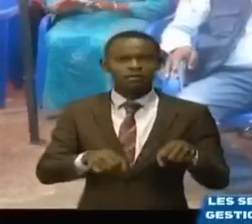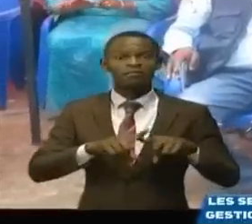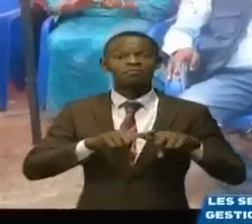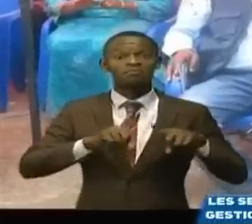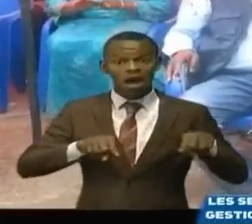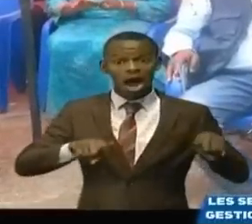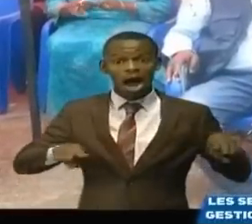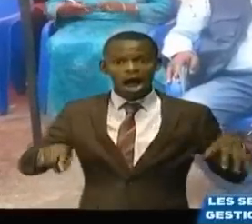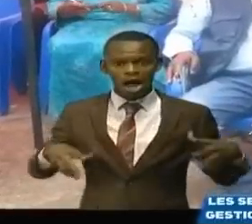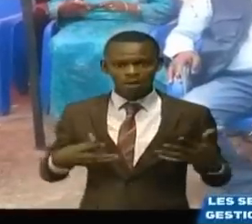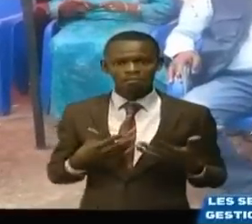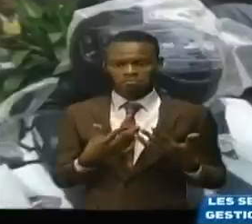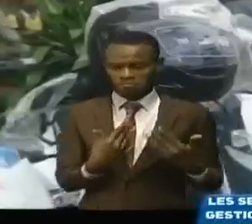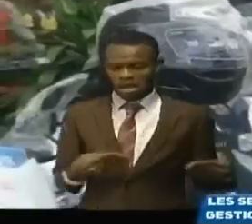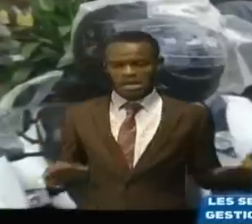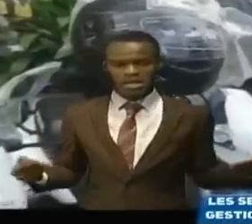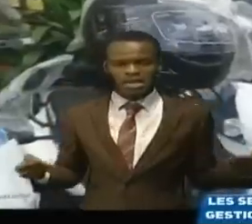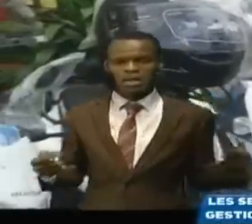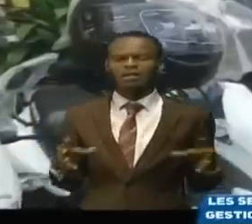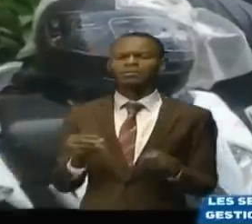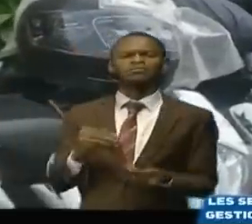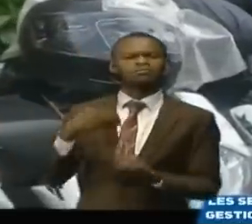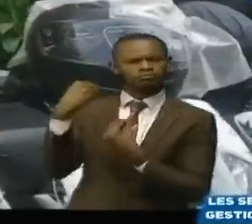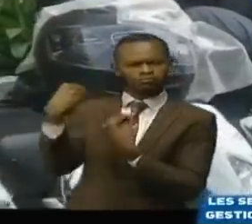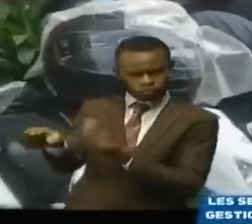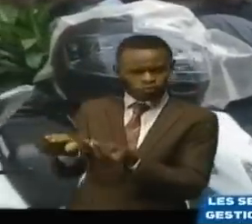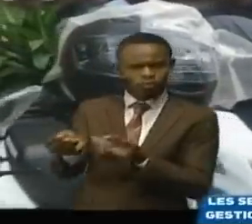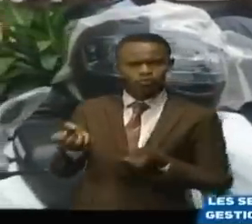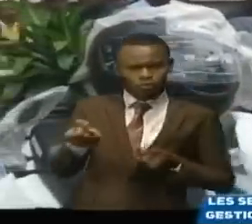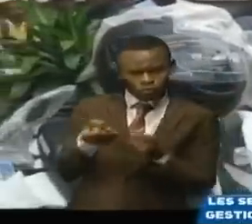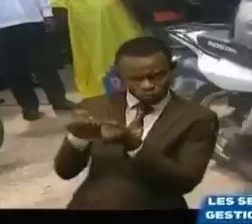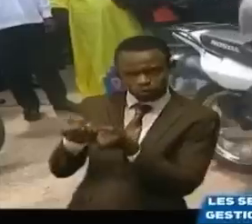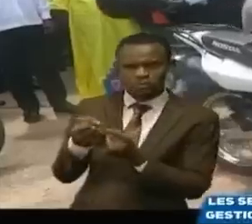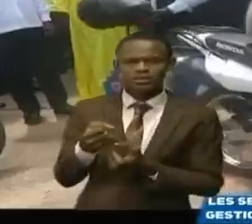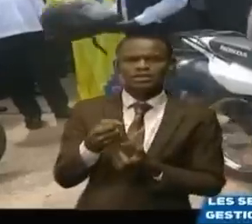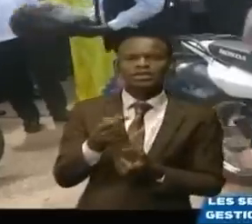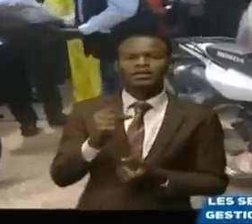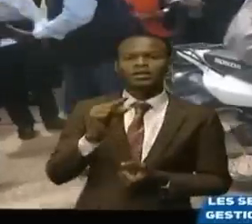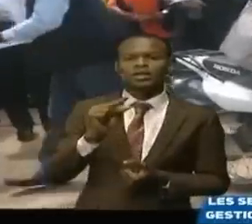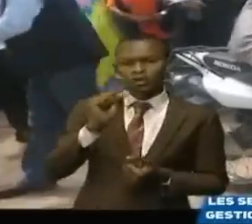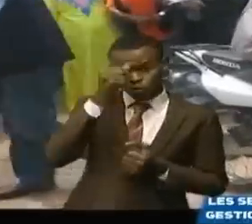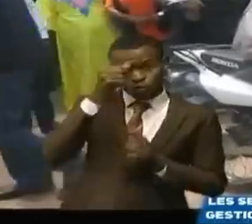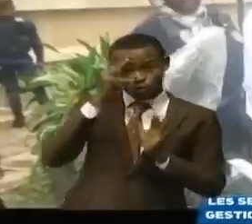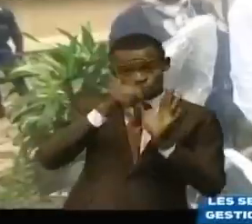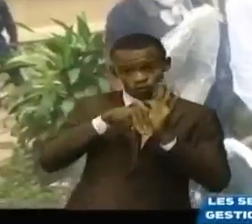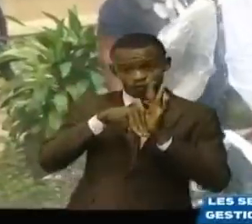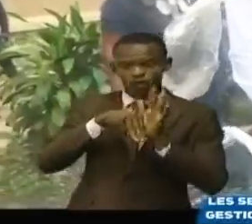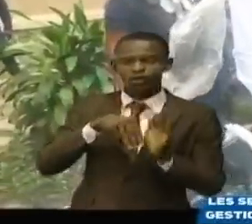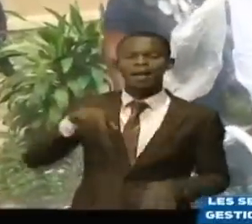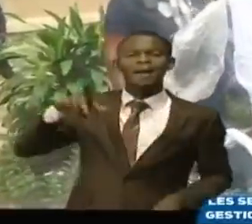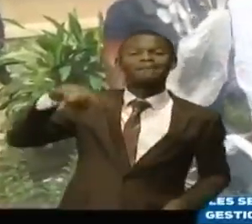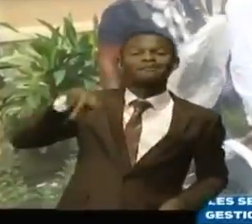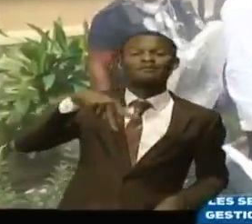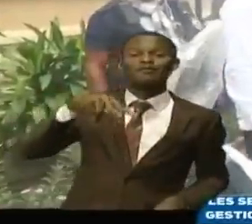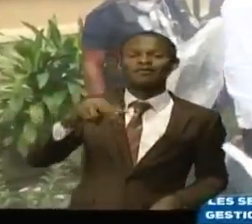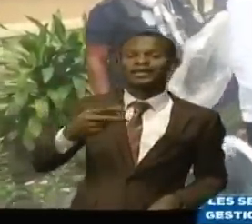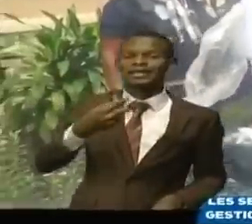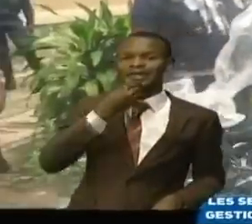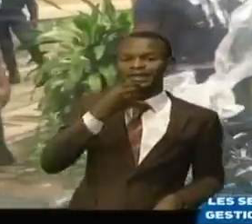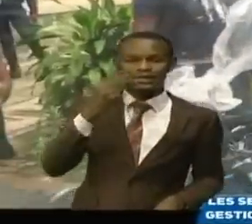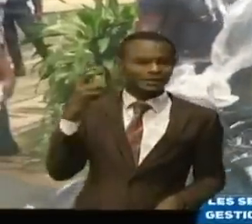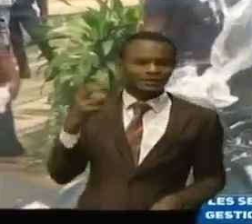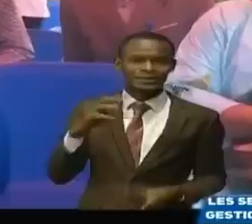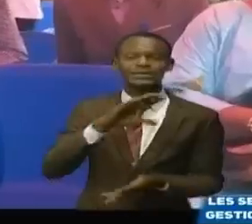distribution à base communautaire en contraceptif. Appui s'inscrivant dans le cadre du projet amélioration de la résilience du système de